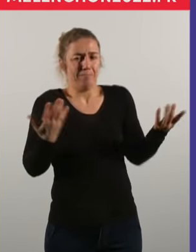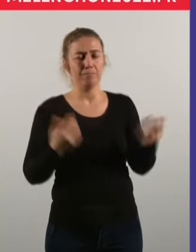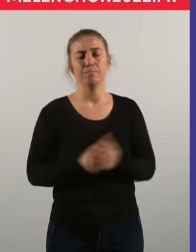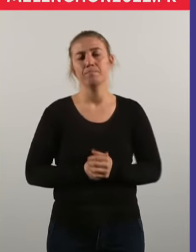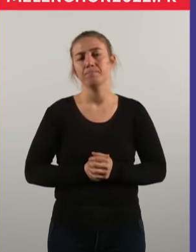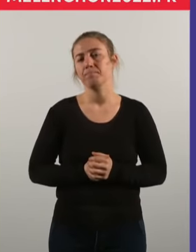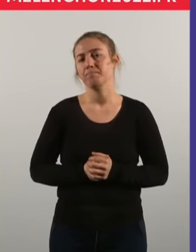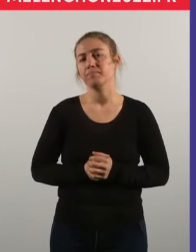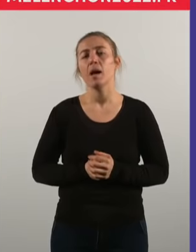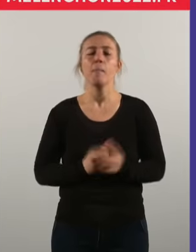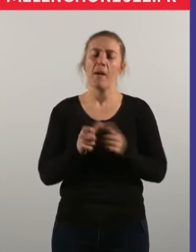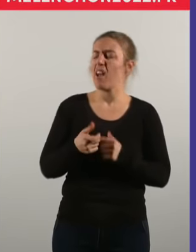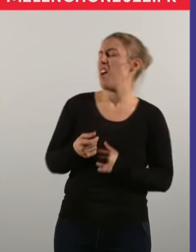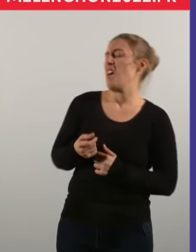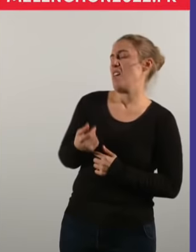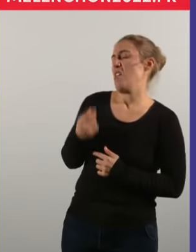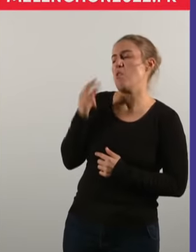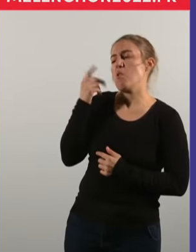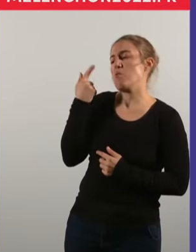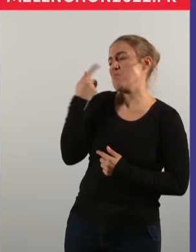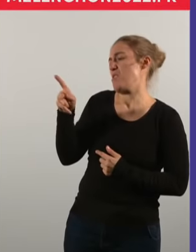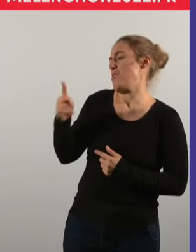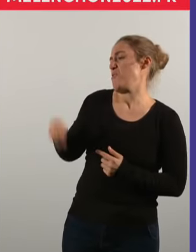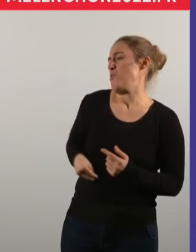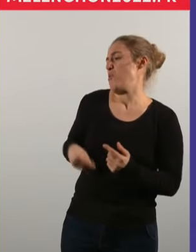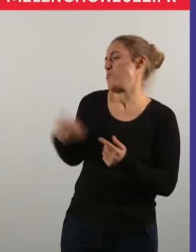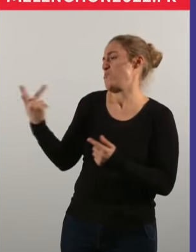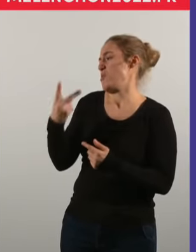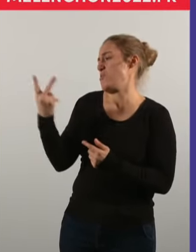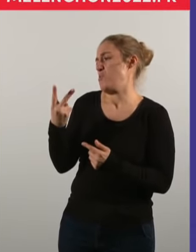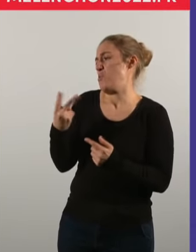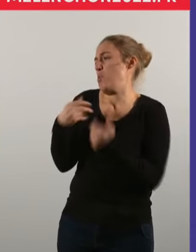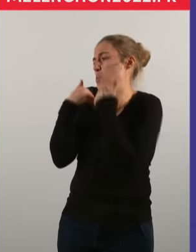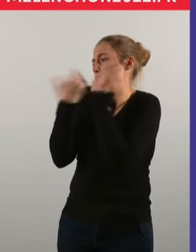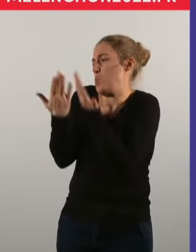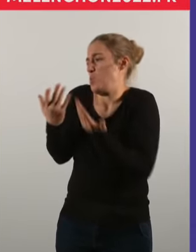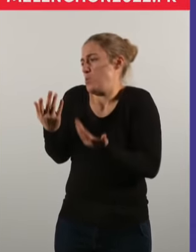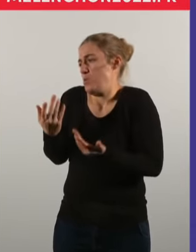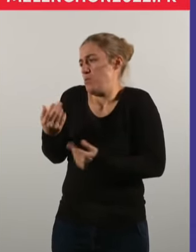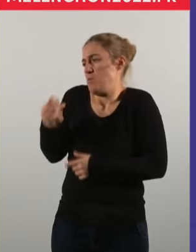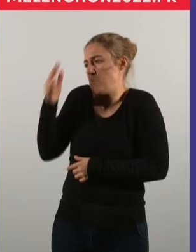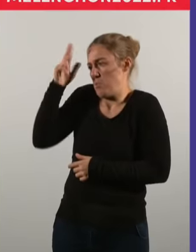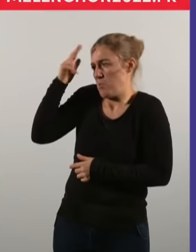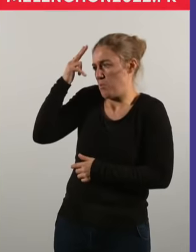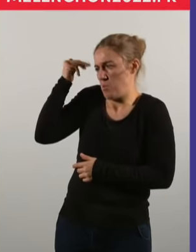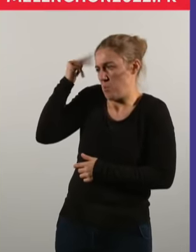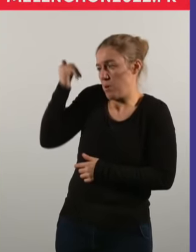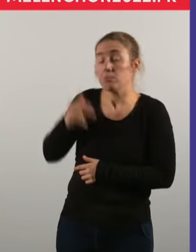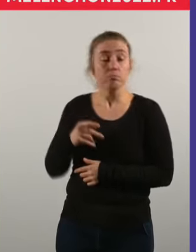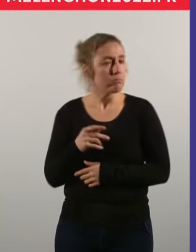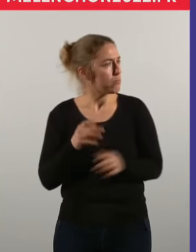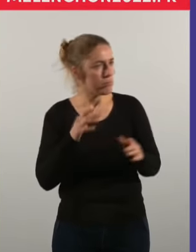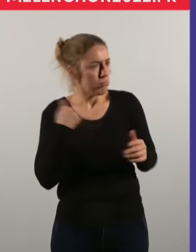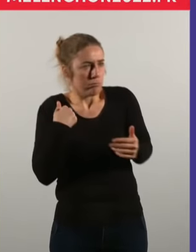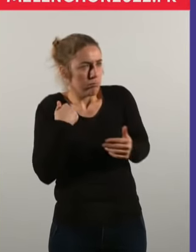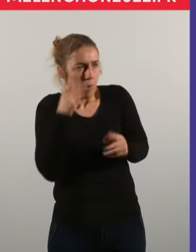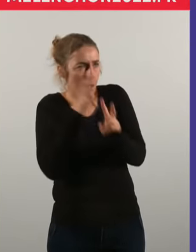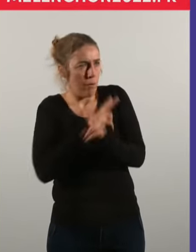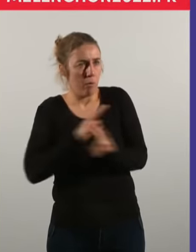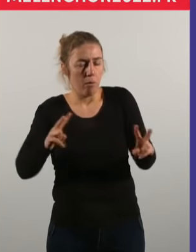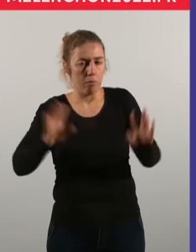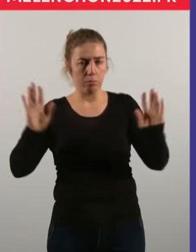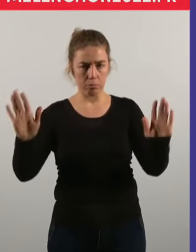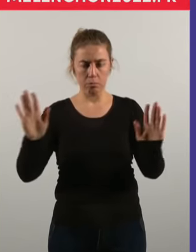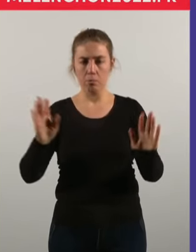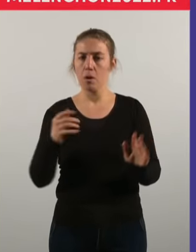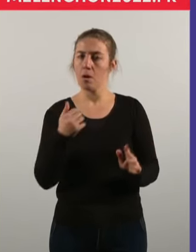leur faute. Regardez-les, ils sont ridicules. Nous n'avons rien à voir avec ça. Je le redis encore une fois, nous n'avons rien à voir avec ça. Notre